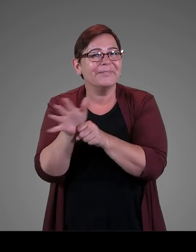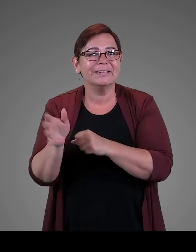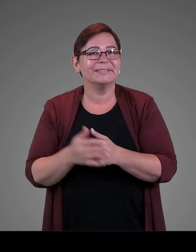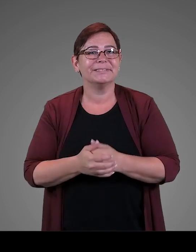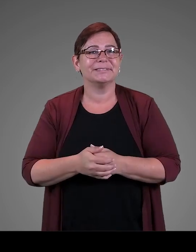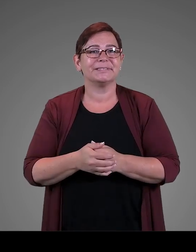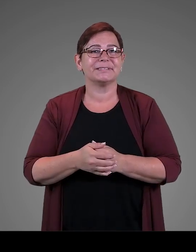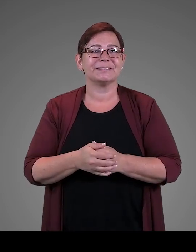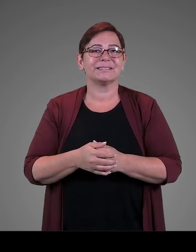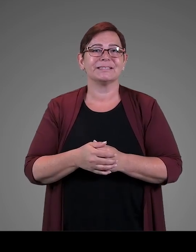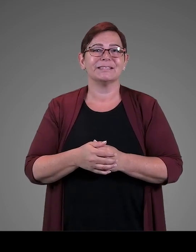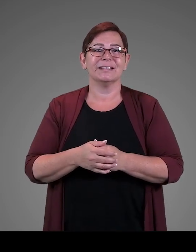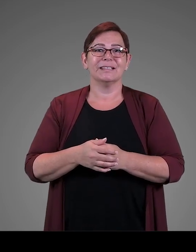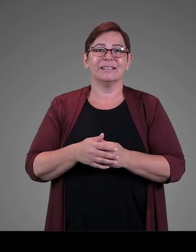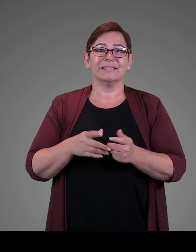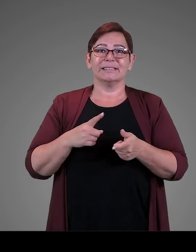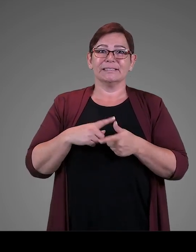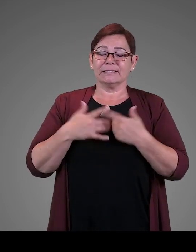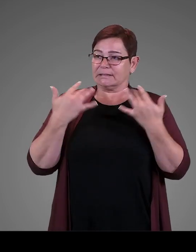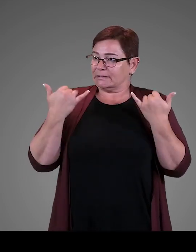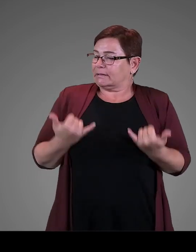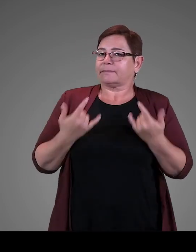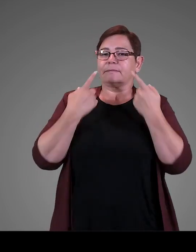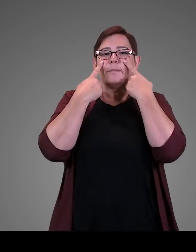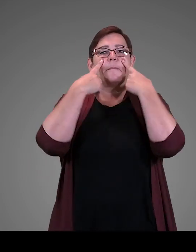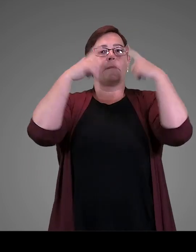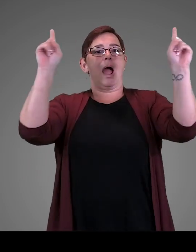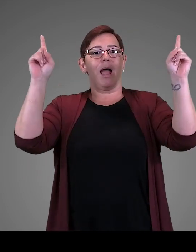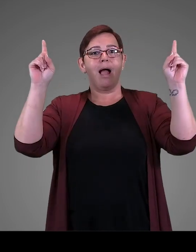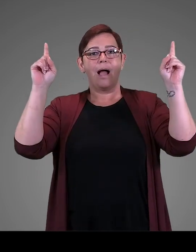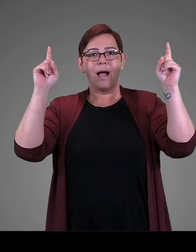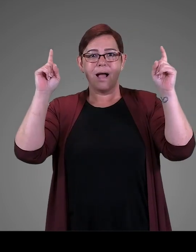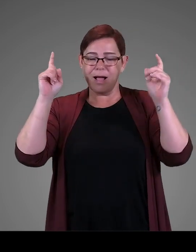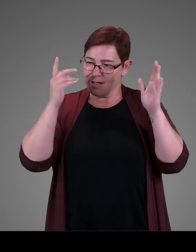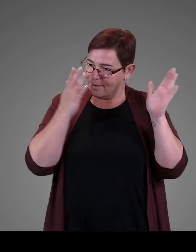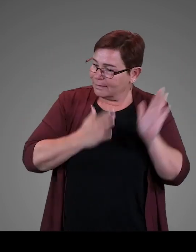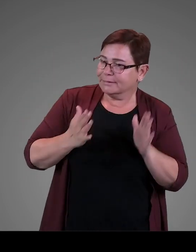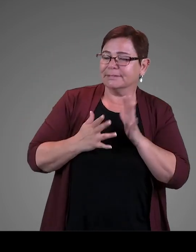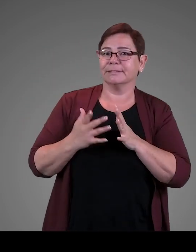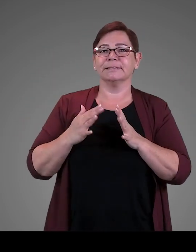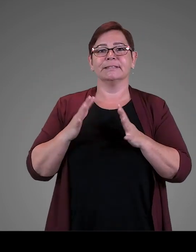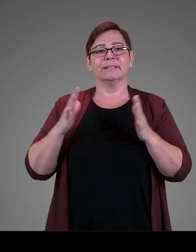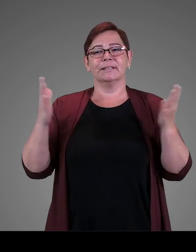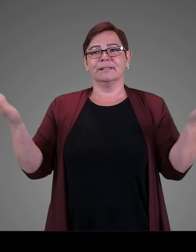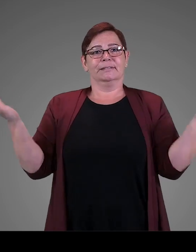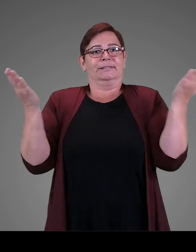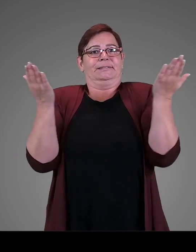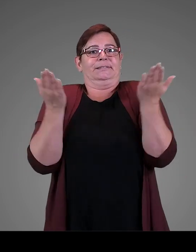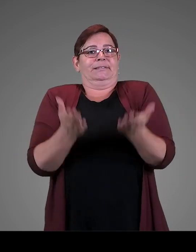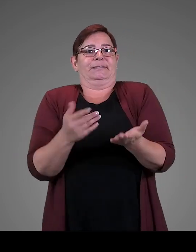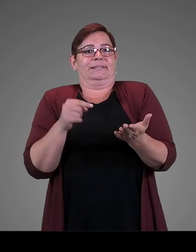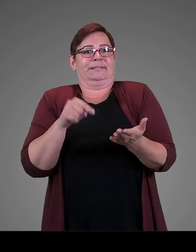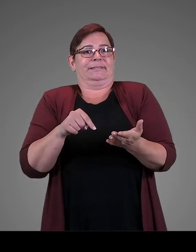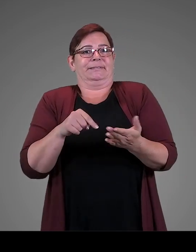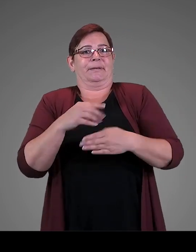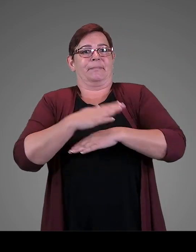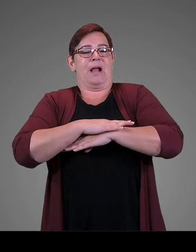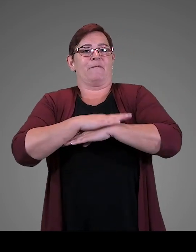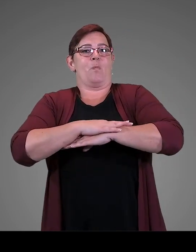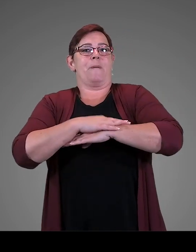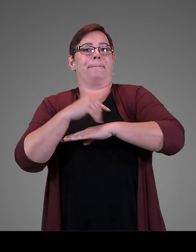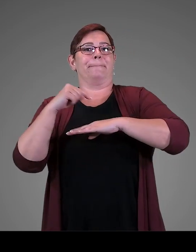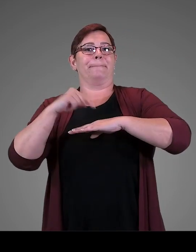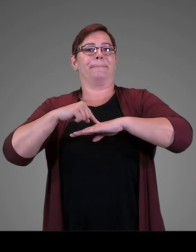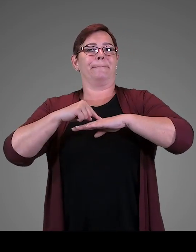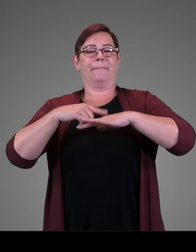à finalement... faire exister cette plateforme incroyable, à mon avis. Puis,